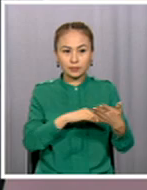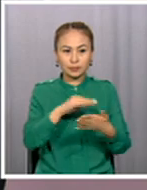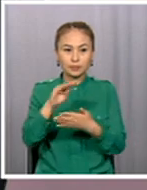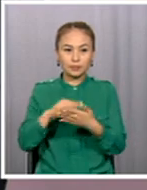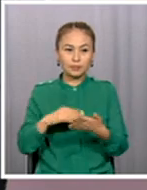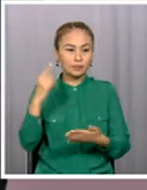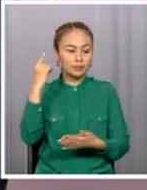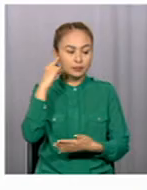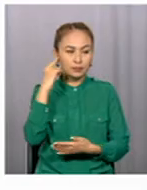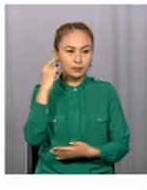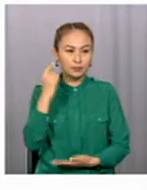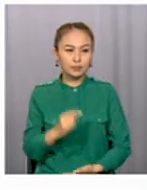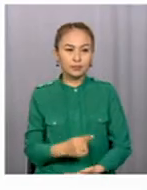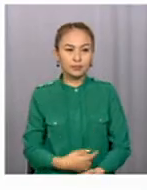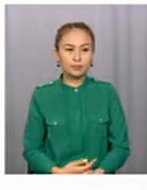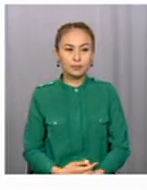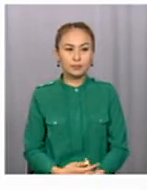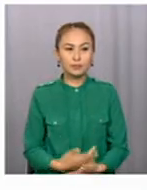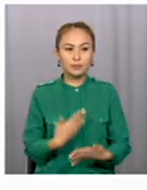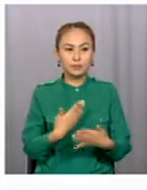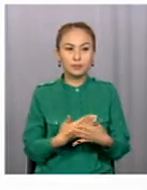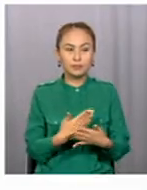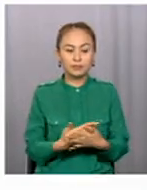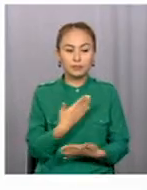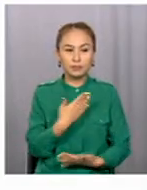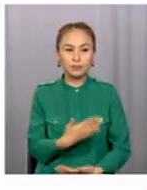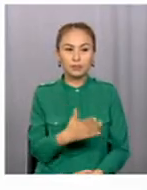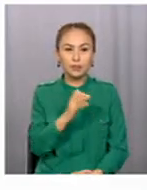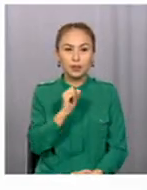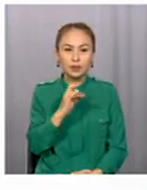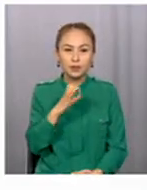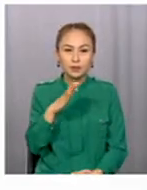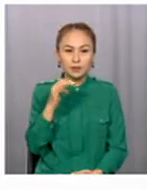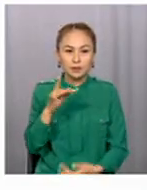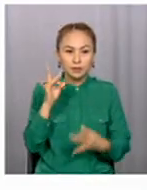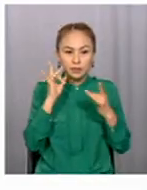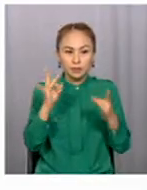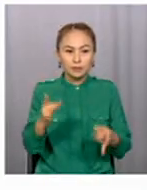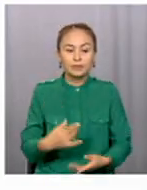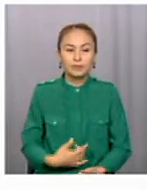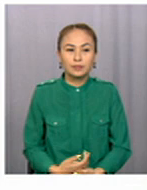тыңдап көрелік. Мысалы, мынау арыстанның дыбысы.